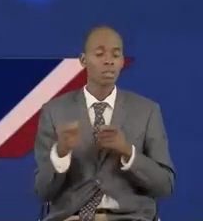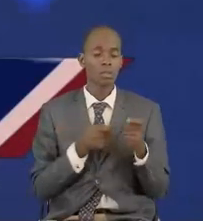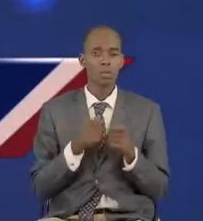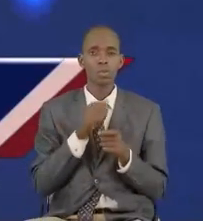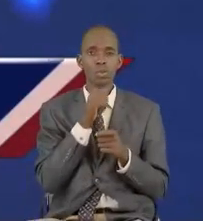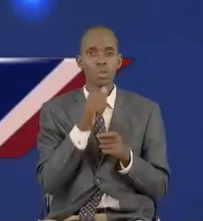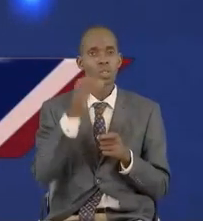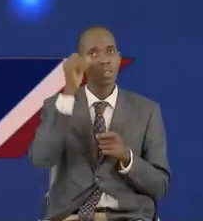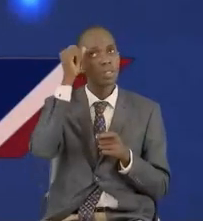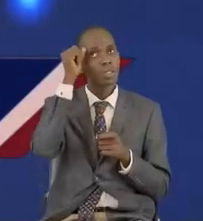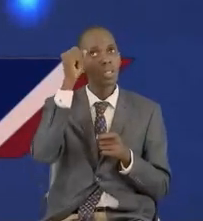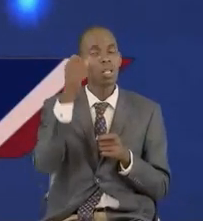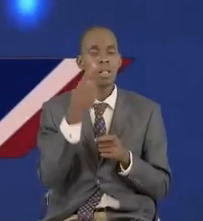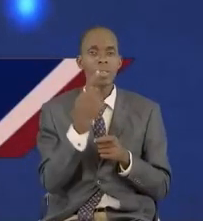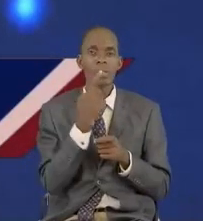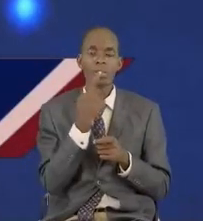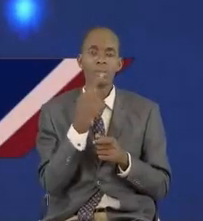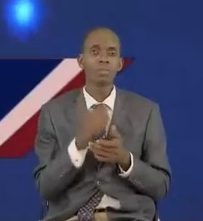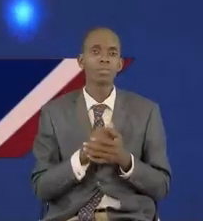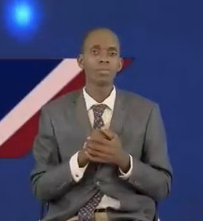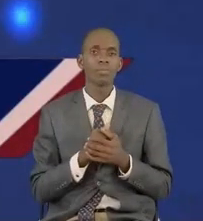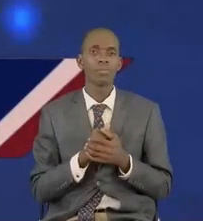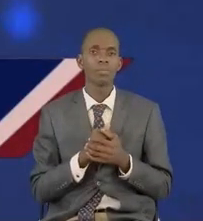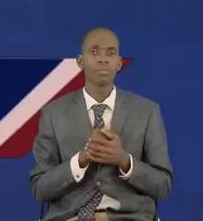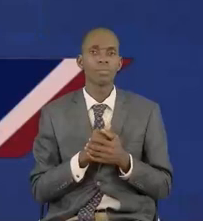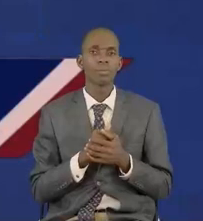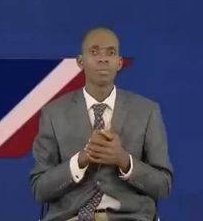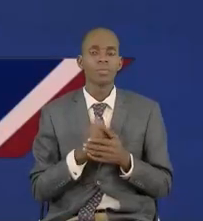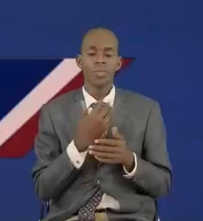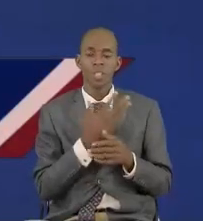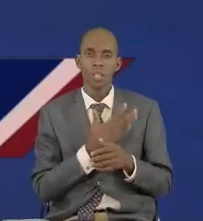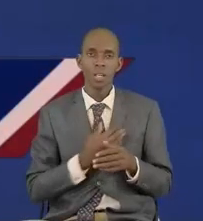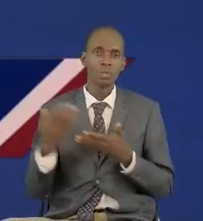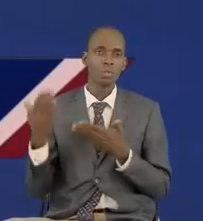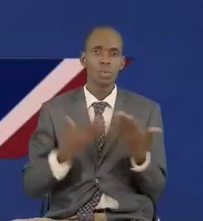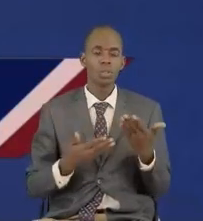qui ne contrôle pas sa langue qu'une langue